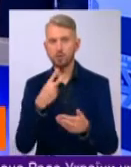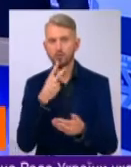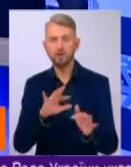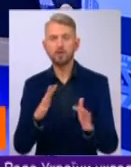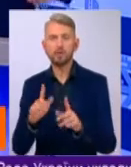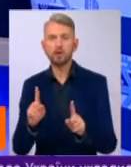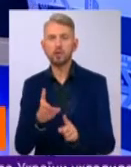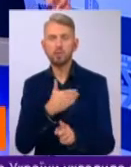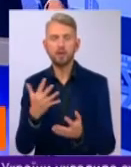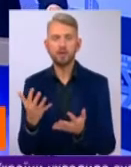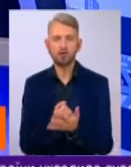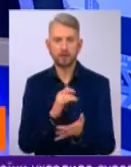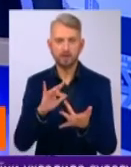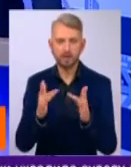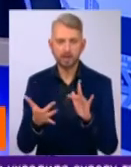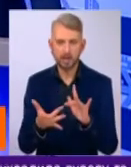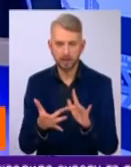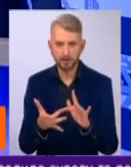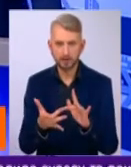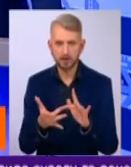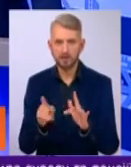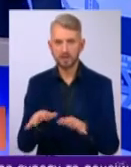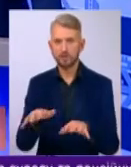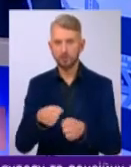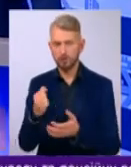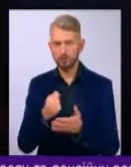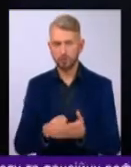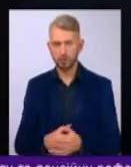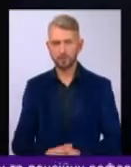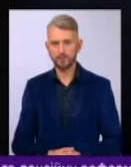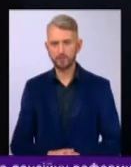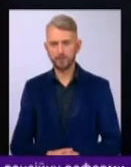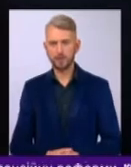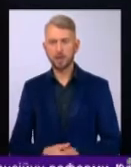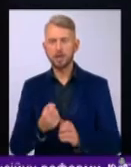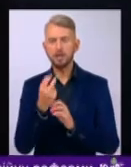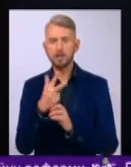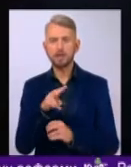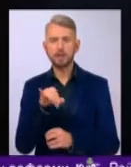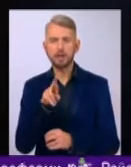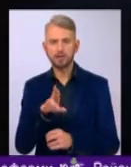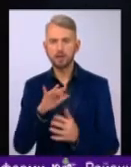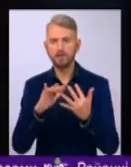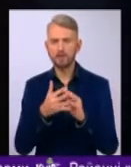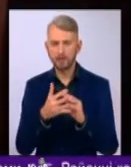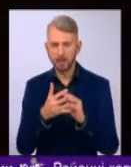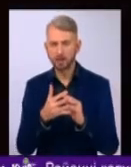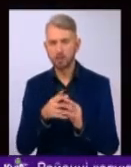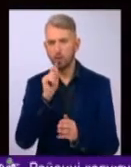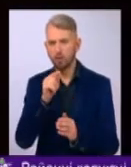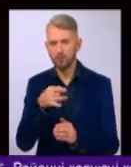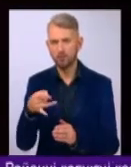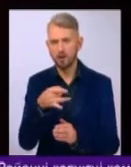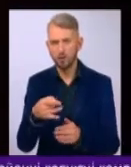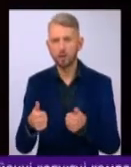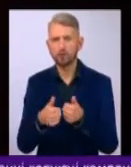випадки, які ми знайшли в мережі інтернет з вилученнями зброї. 13 липня. У селі Калайдинці Лубенського району у